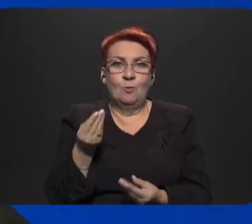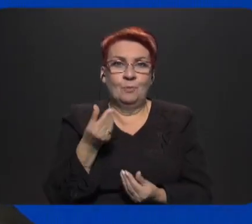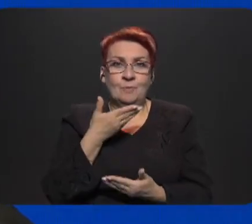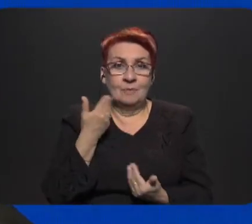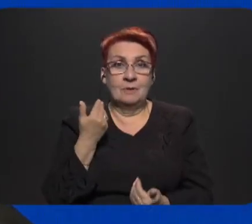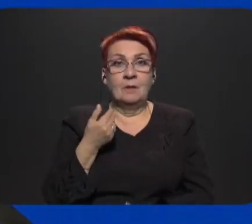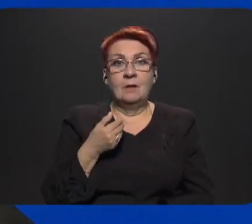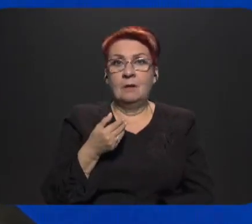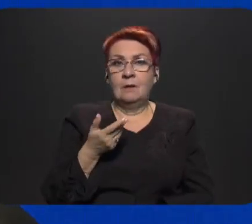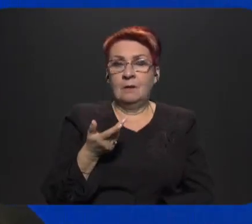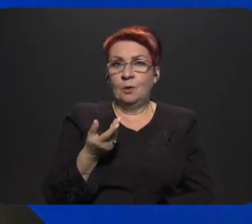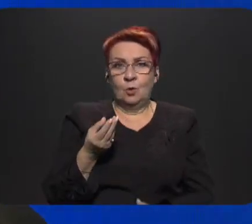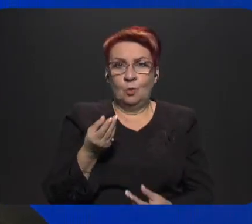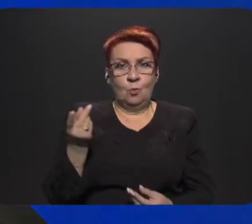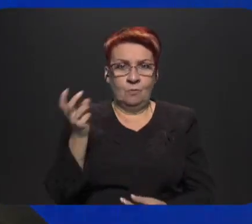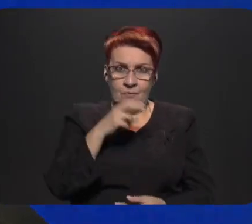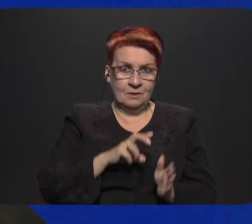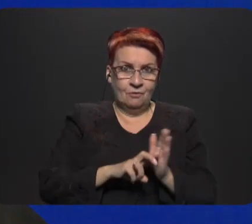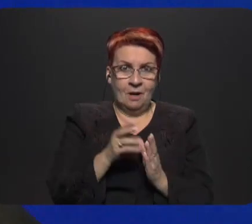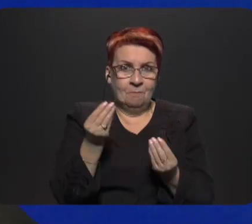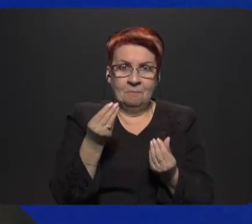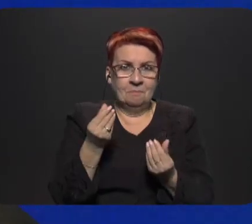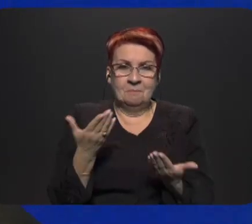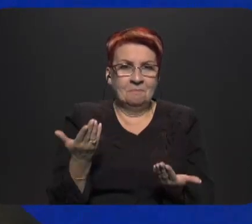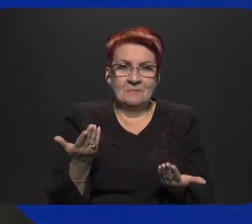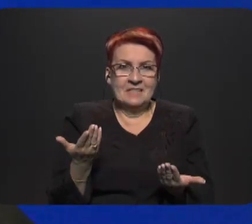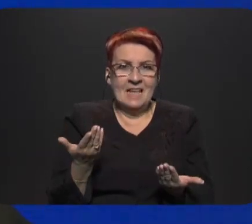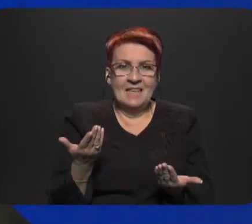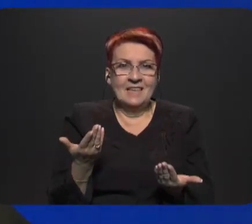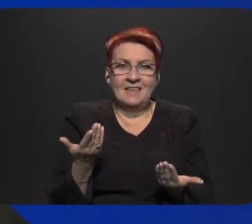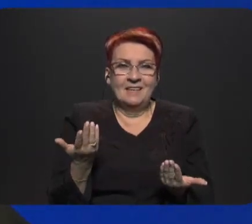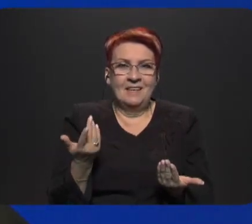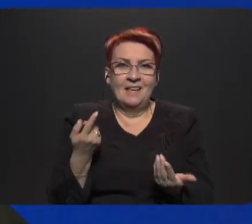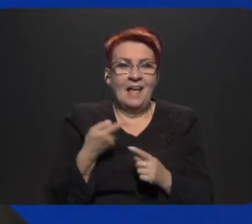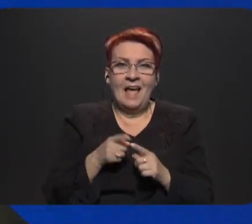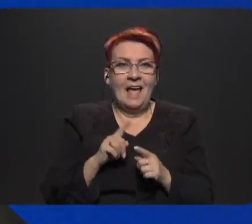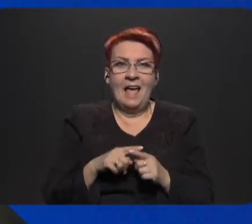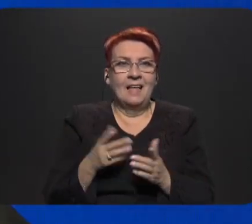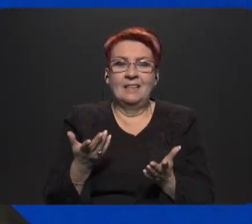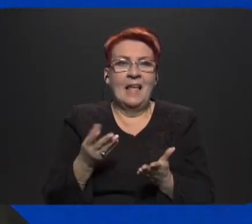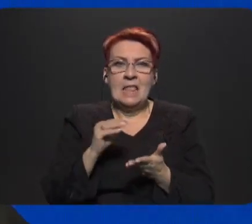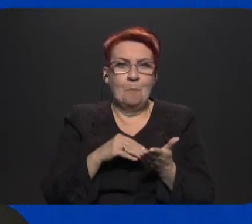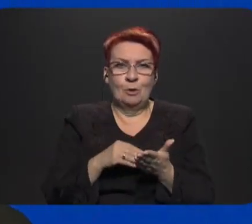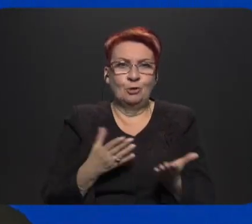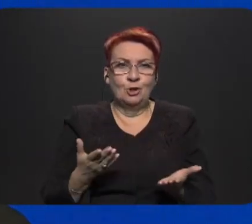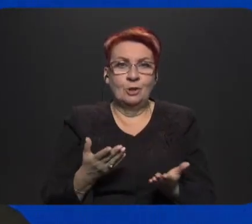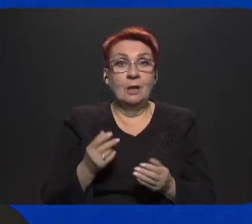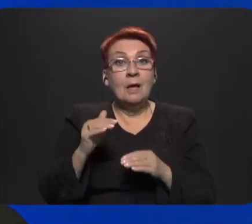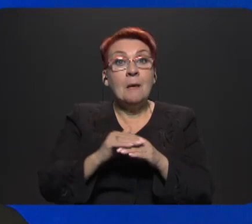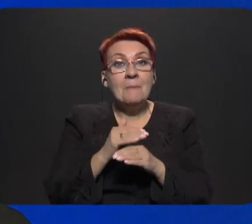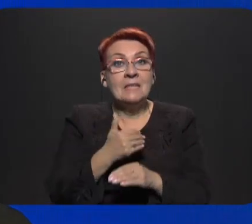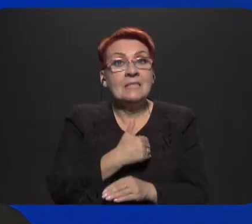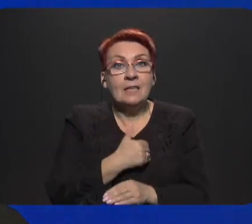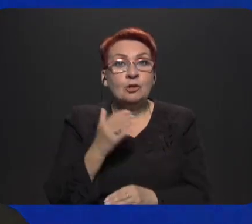вообще. Все бесплатно. Деньги как-то с храмом совершенно никак не связаны. А Господь говорит... Милости хочу, а